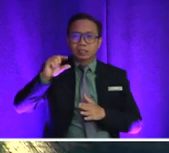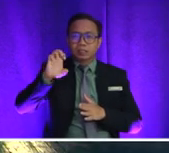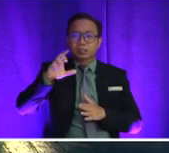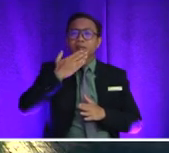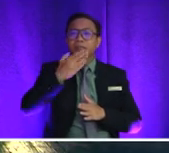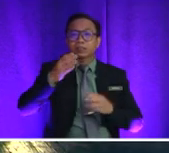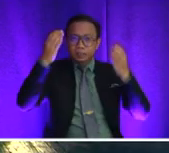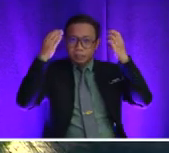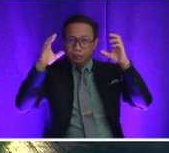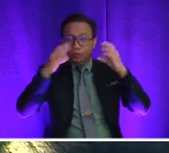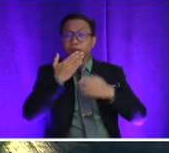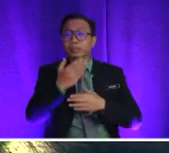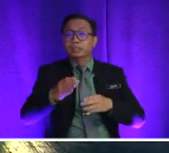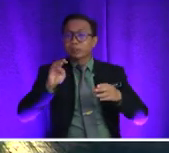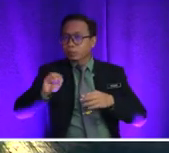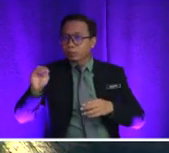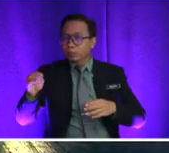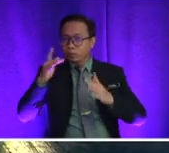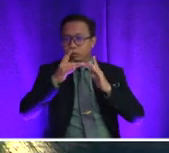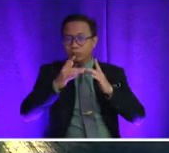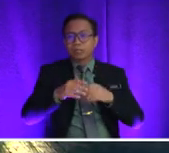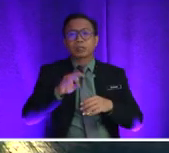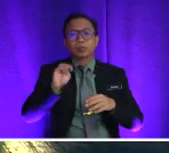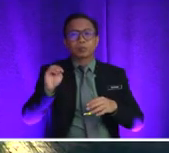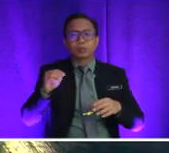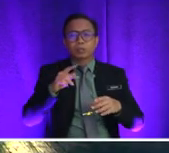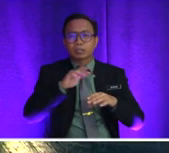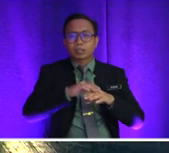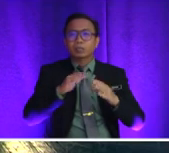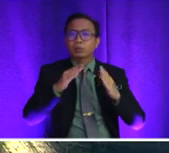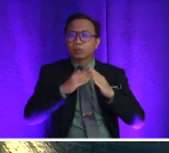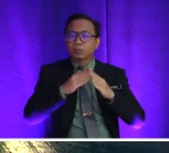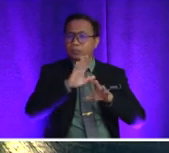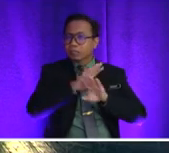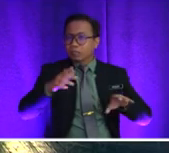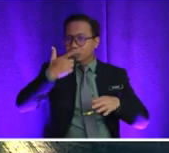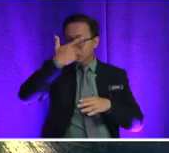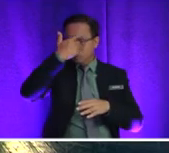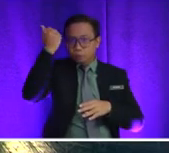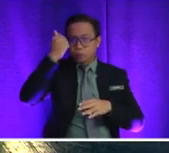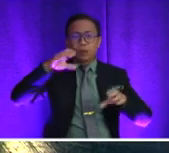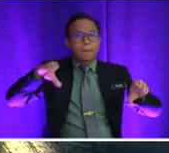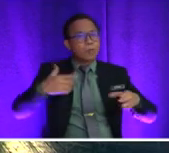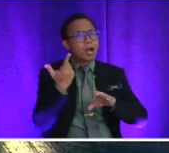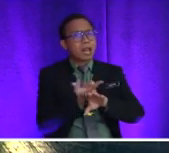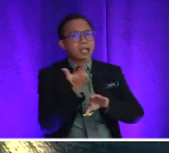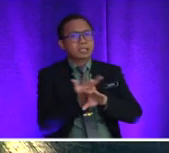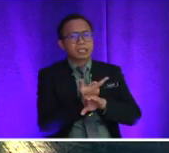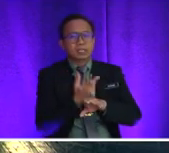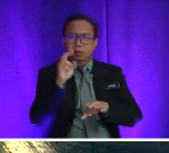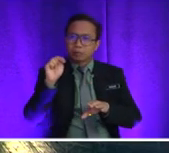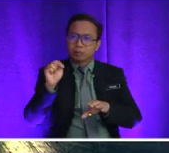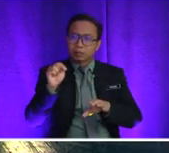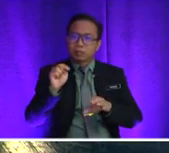terima kasih kepada murid-muri yang bersama dengan kita Pada hari ini dan murid-muri di rumah Terima kasih diucapkan Jangan lupa untuk terus buat latihan agar anda